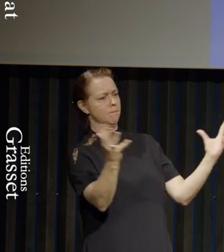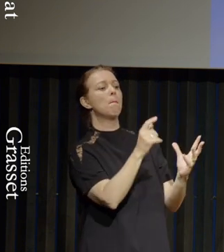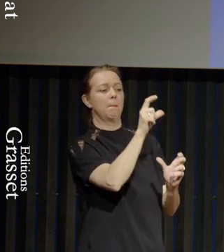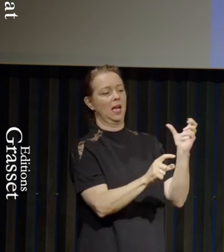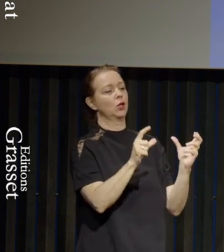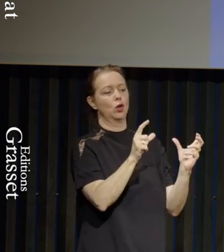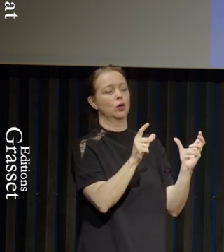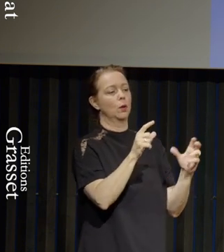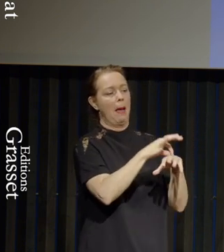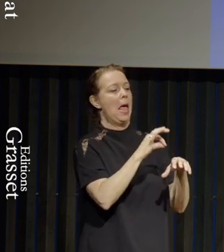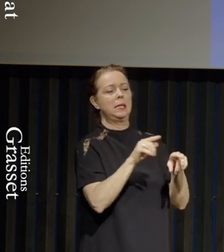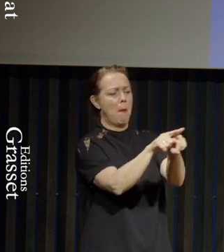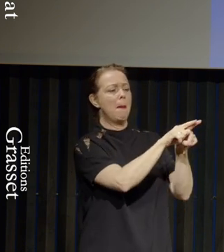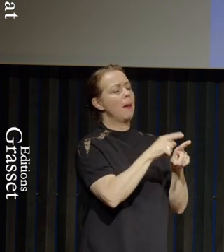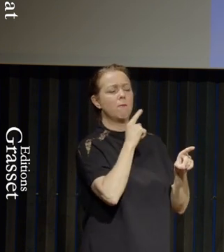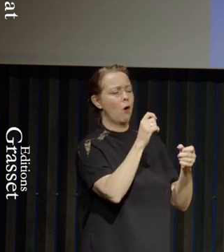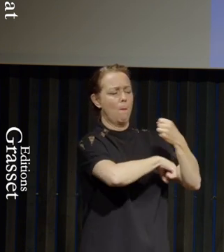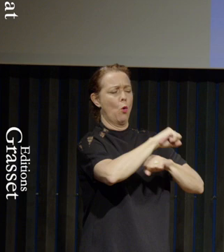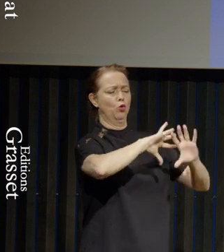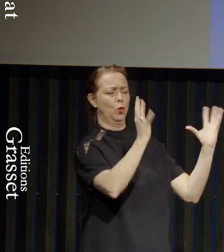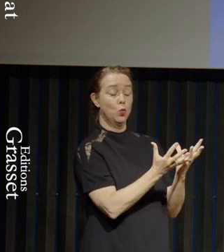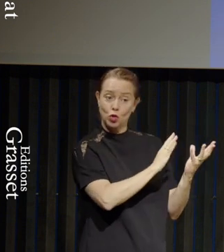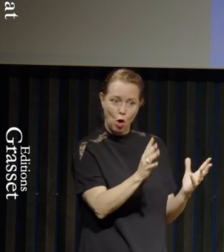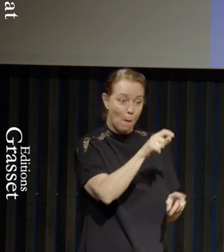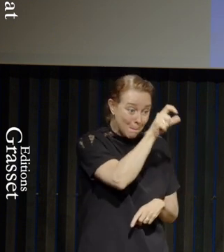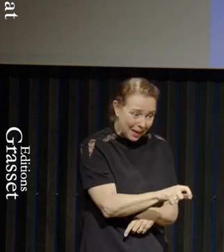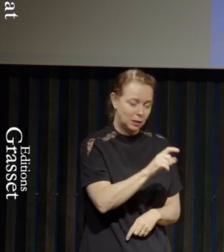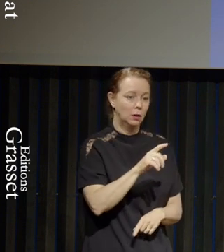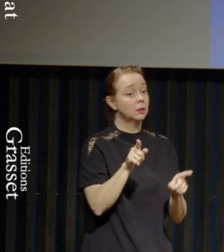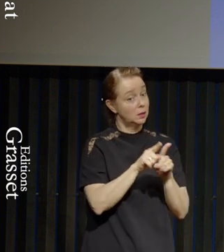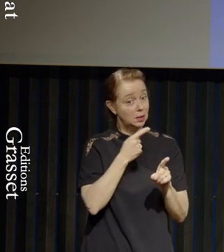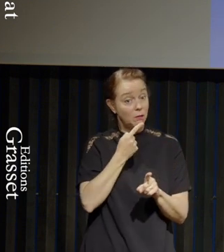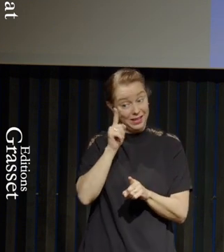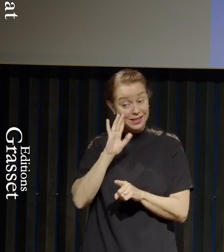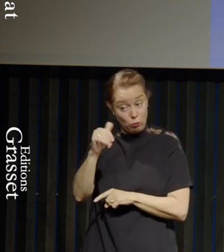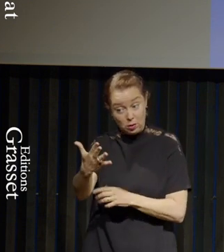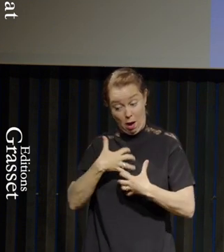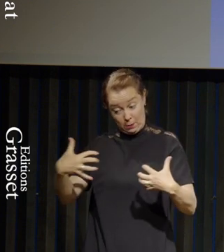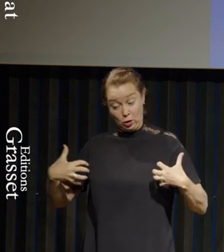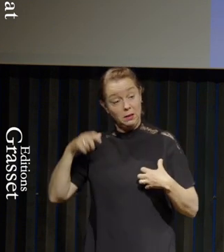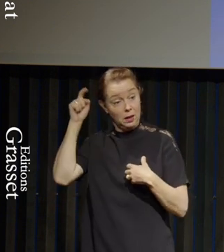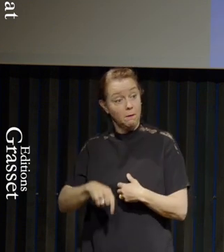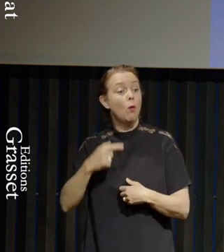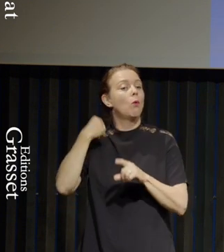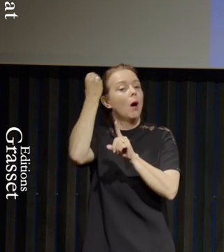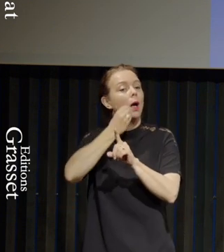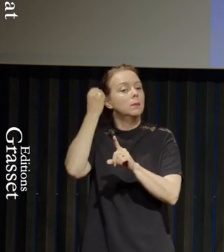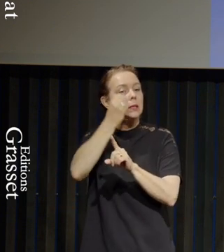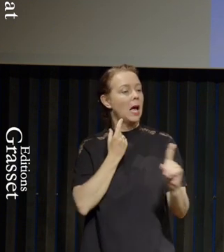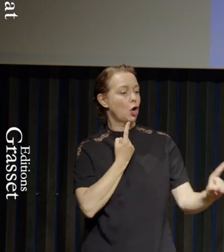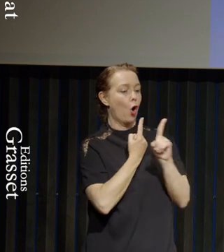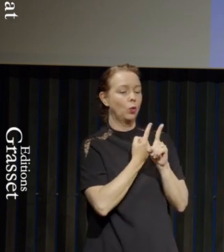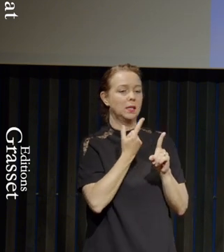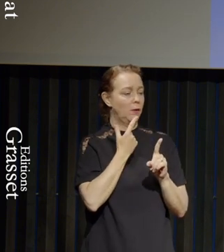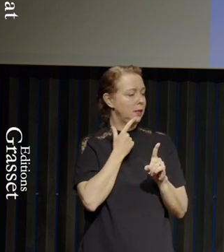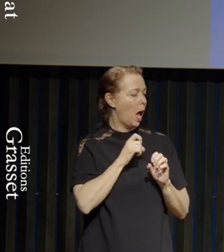de cette pathologie-là, de sorte qu'il faut, quand on est psychiatre, à la fois être scientifique, parce que quand on va voir un psychiatre, on va pas voir un marabout, hein, on va voir